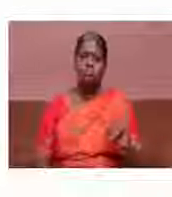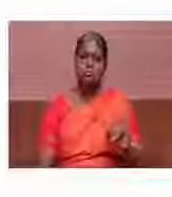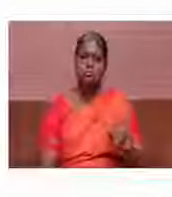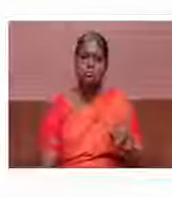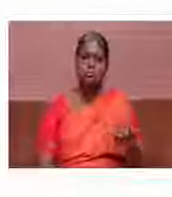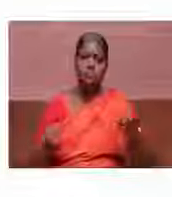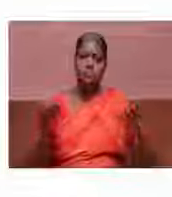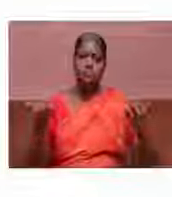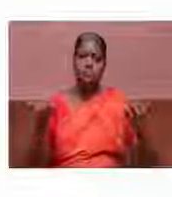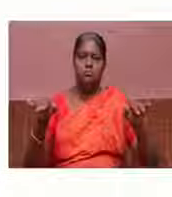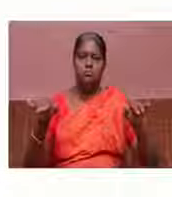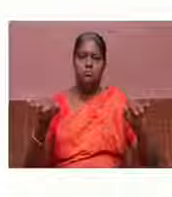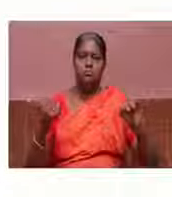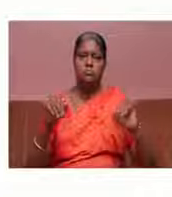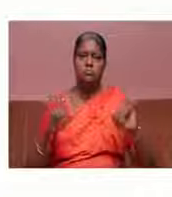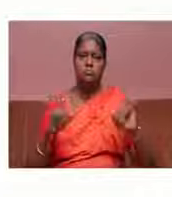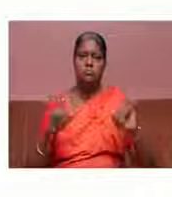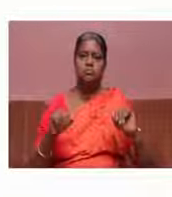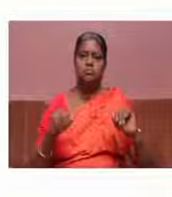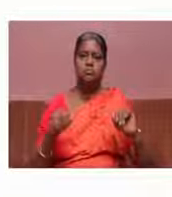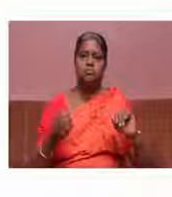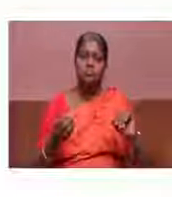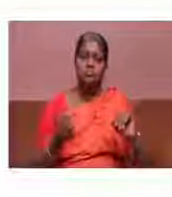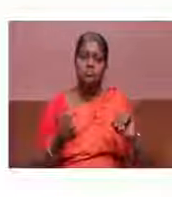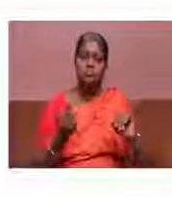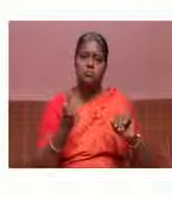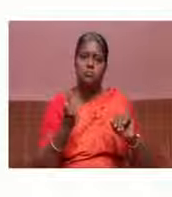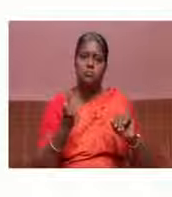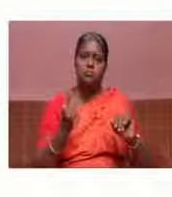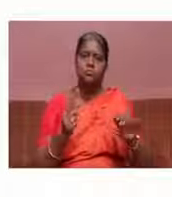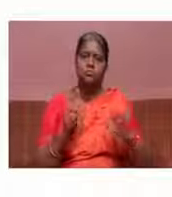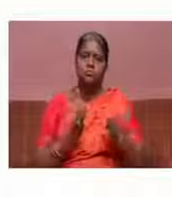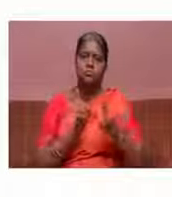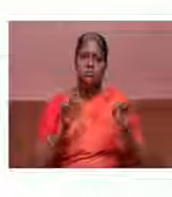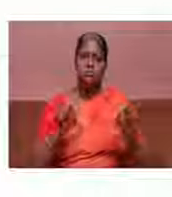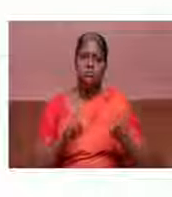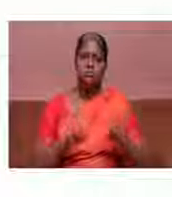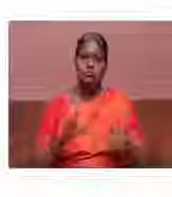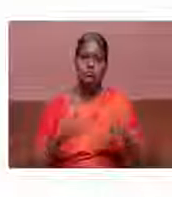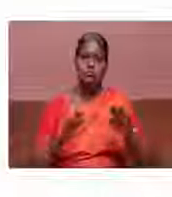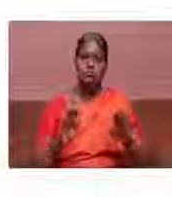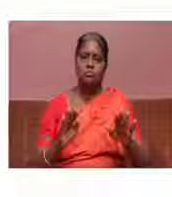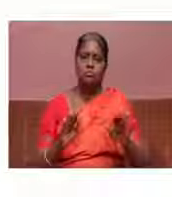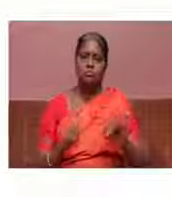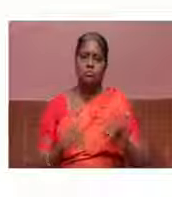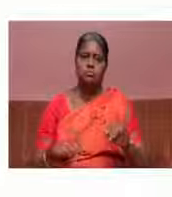ஃபுட்ரெஸ்ட். இது சிங்கிள் பிளேட்டால் செய்யப்பட்டது. கால் வைத்துக் கொள்ள பயன்படும்.